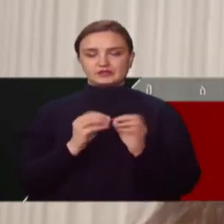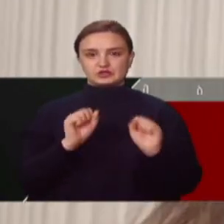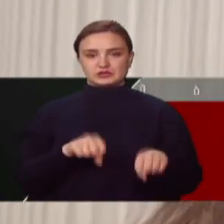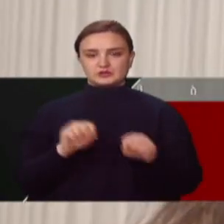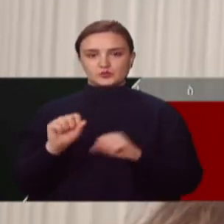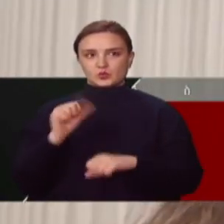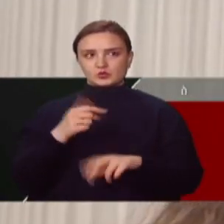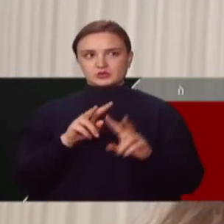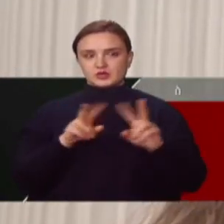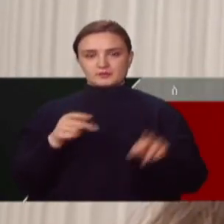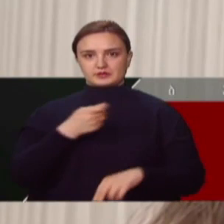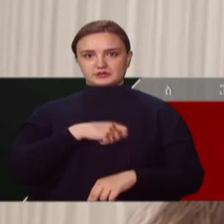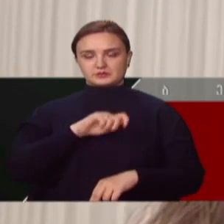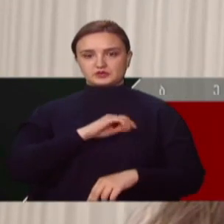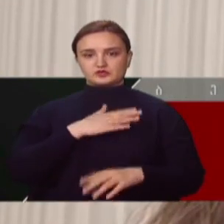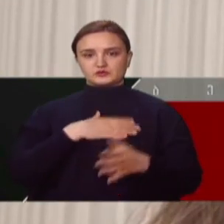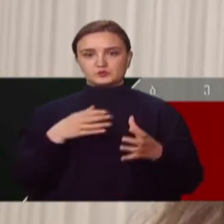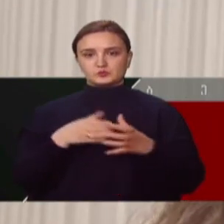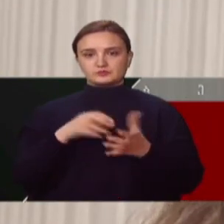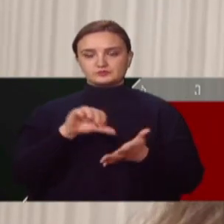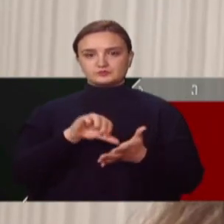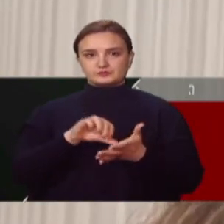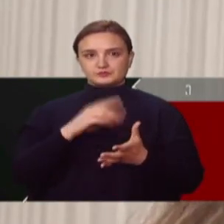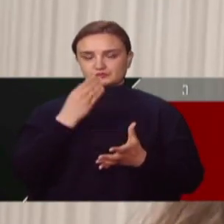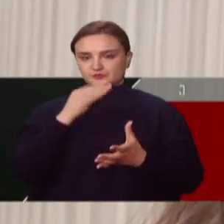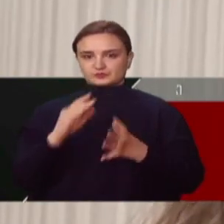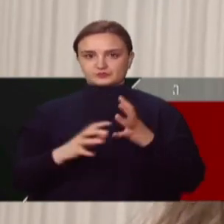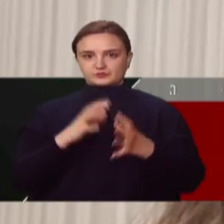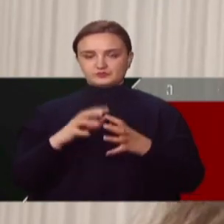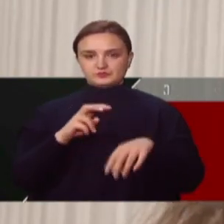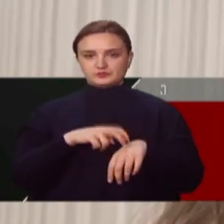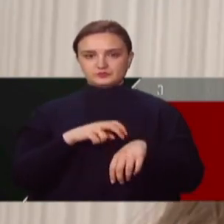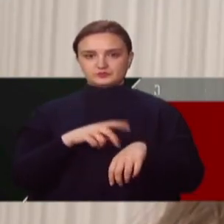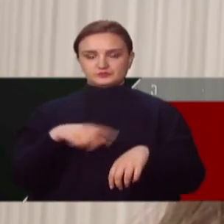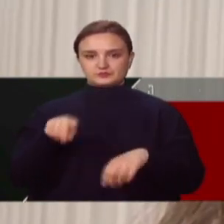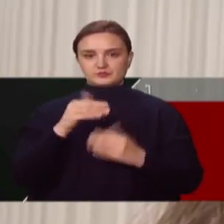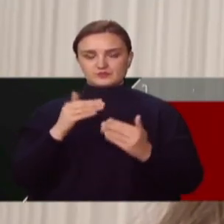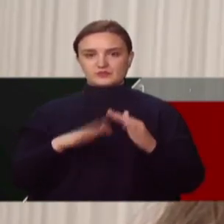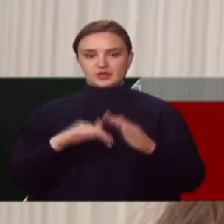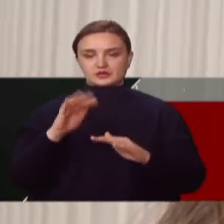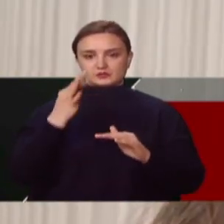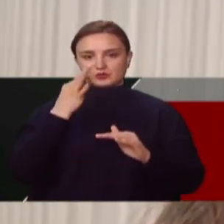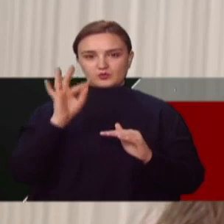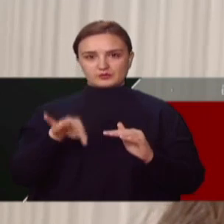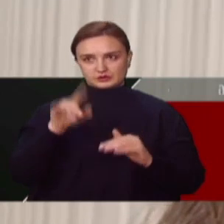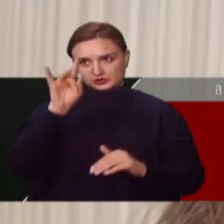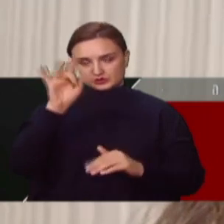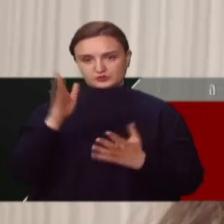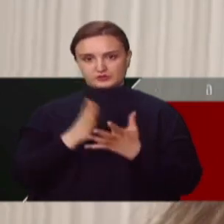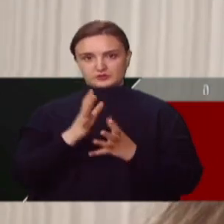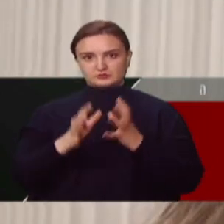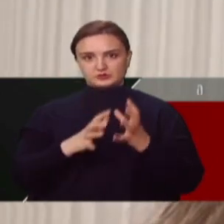ბავშვებს ესპანეთში. ჩვენი გუნდის წევრები მსოფლიოს საუკეთესო ექიმებს შორის არიან. მათი პროფესიონალიზმი ცნობილია